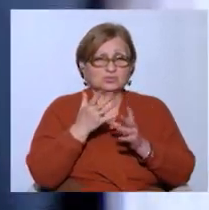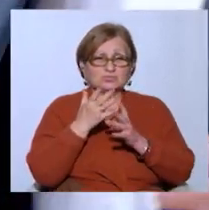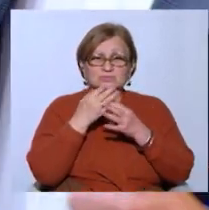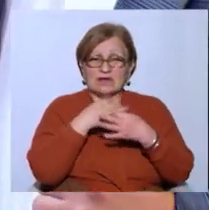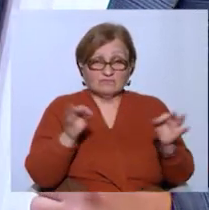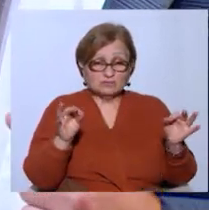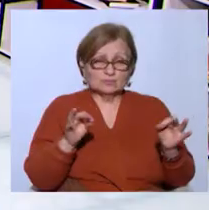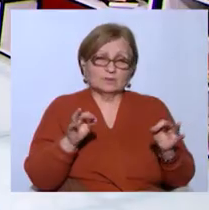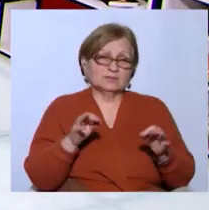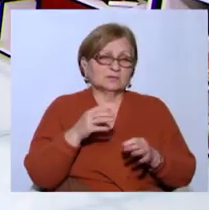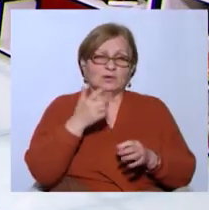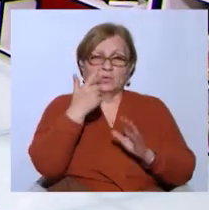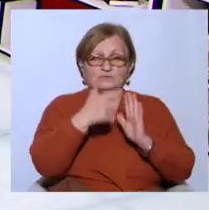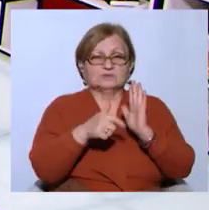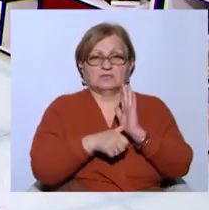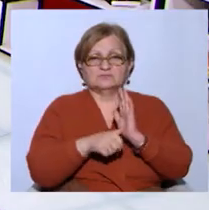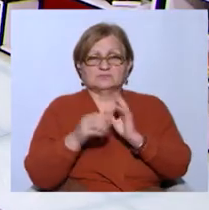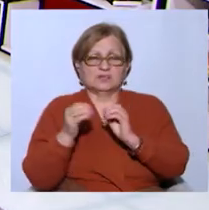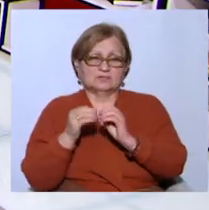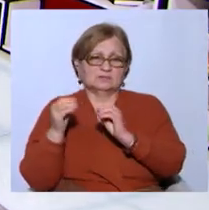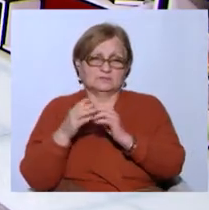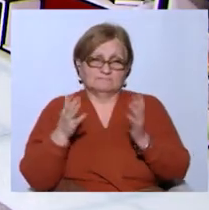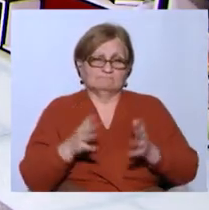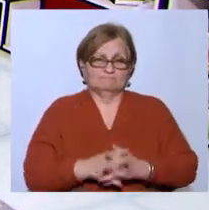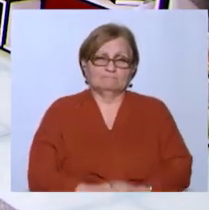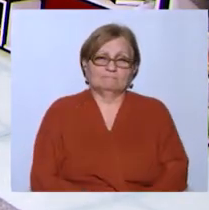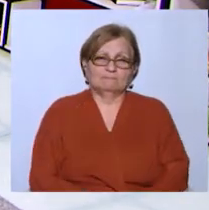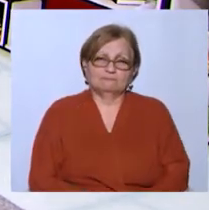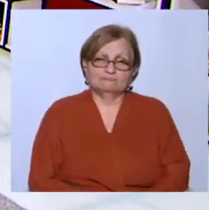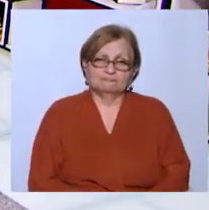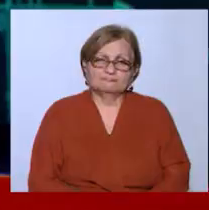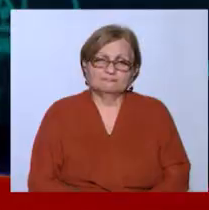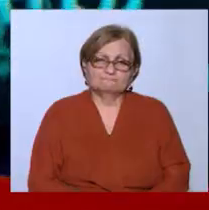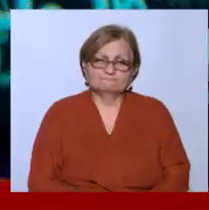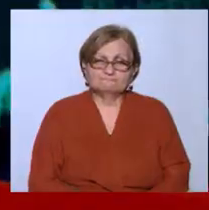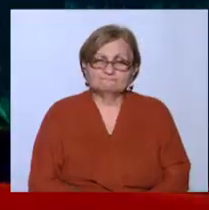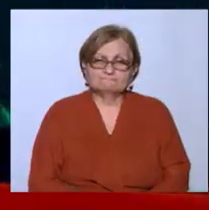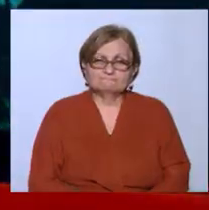გვექნება 26, 26 და 10 ჯერ 10. რაღაც ისე მაგით შემთხვევით დავწერე.